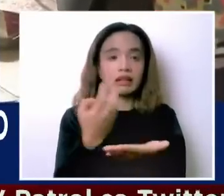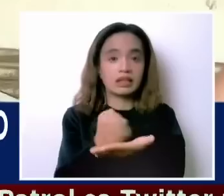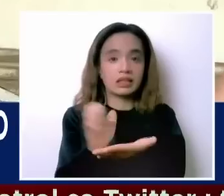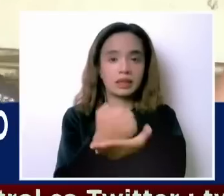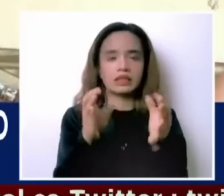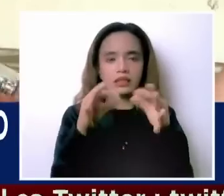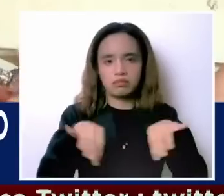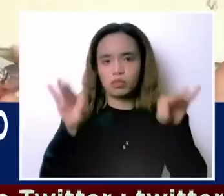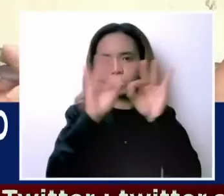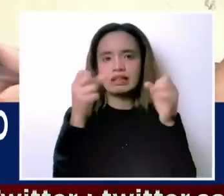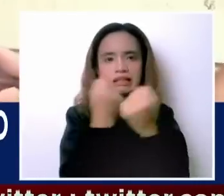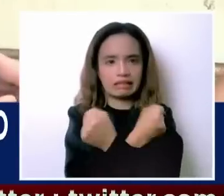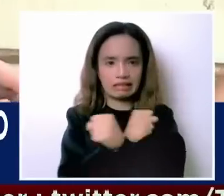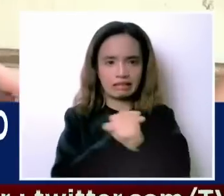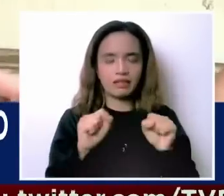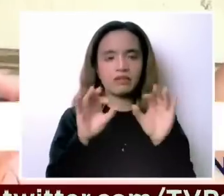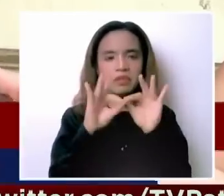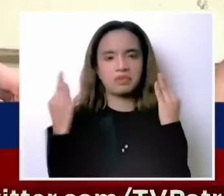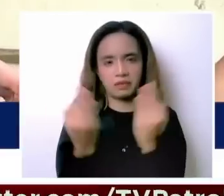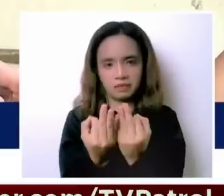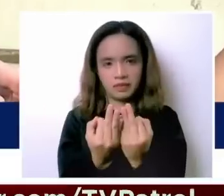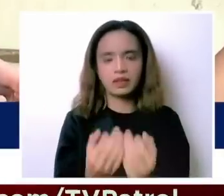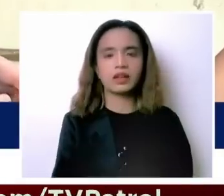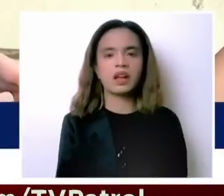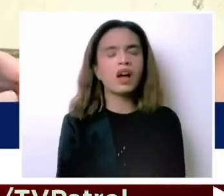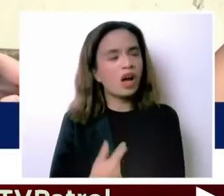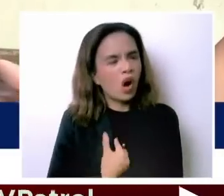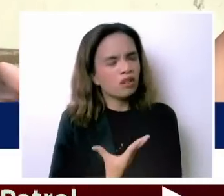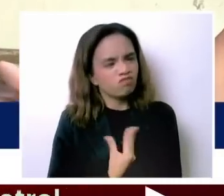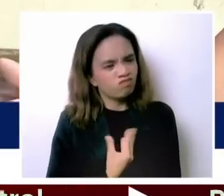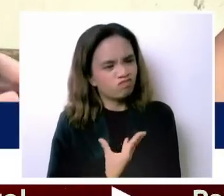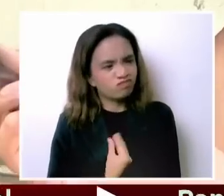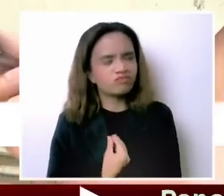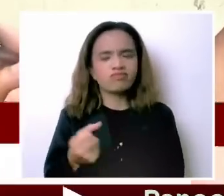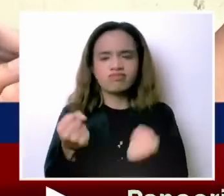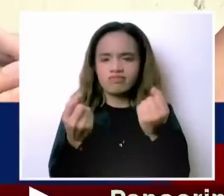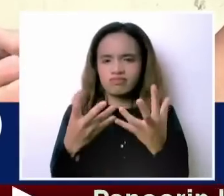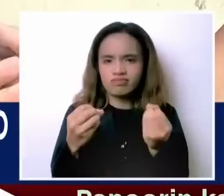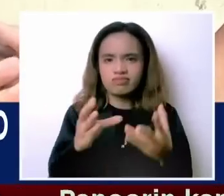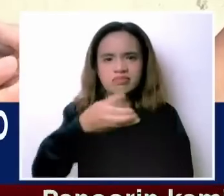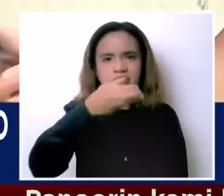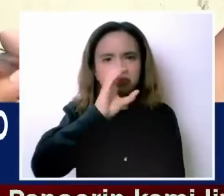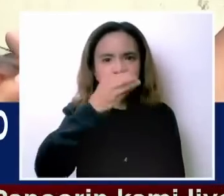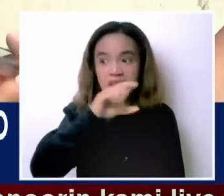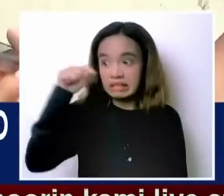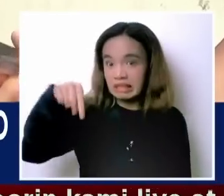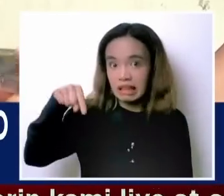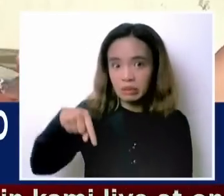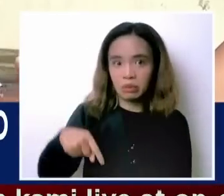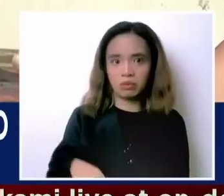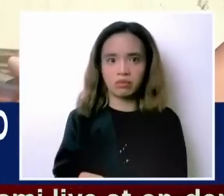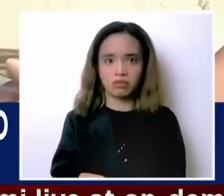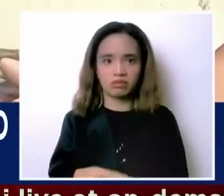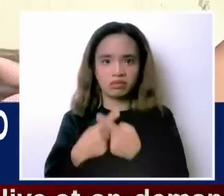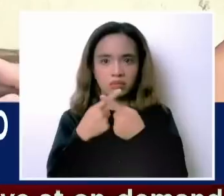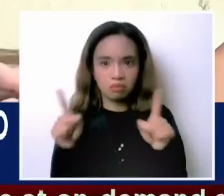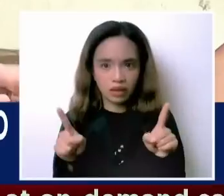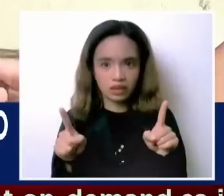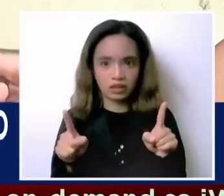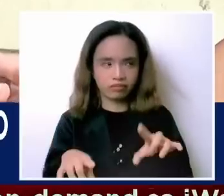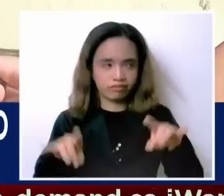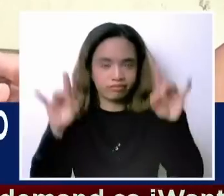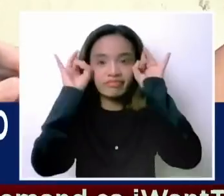pamilya. Kinabahan ho dahil siyempre ang dami na naming nainom na dito. Yung pala ay